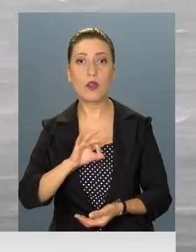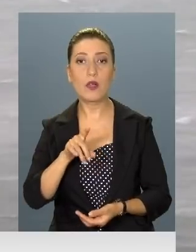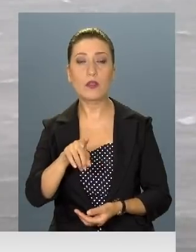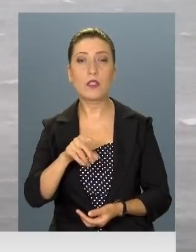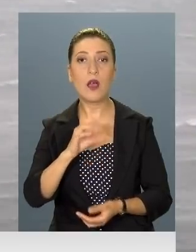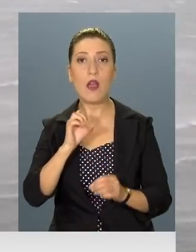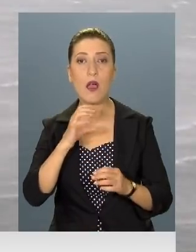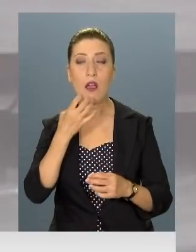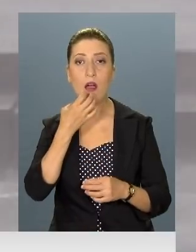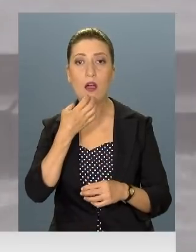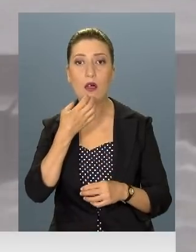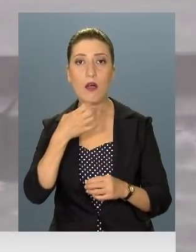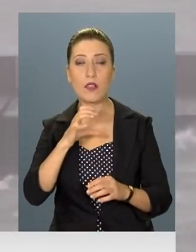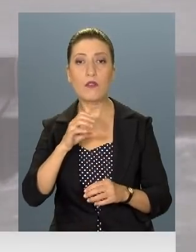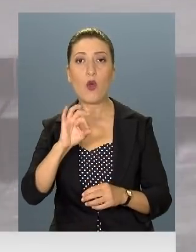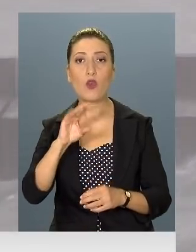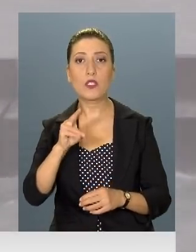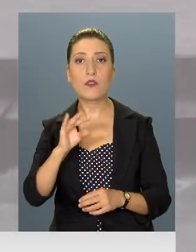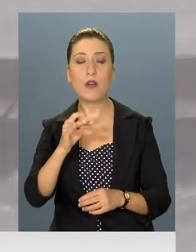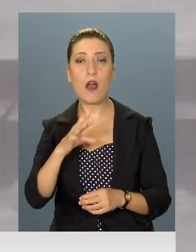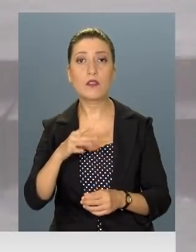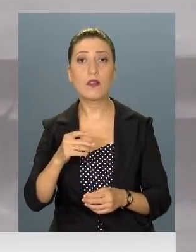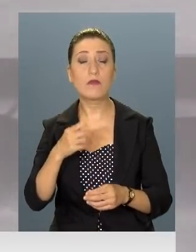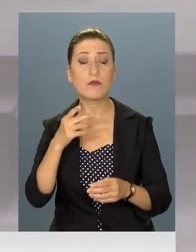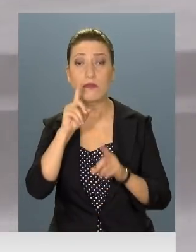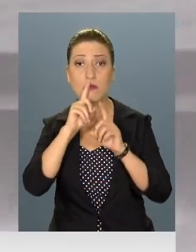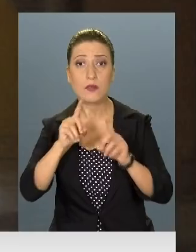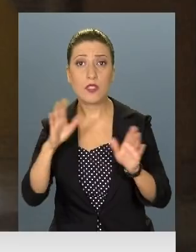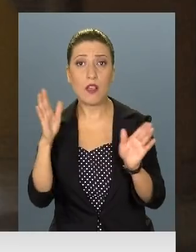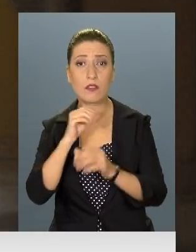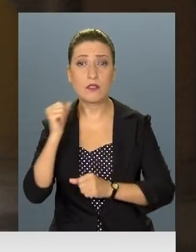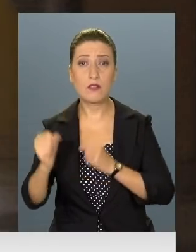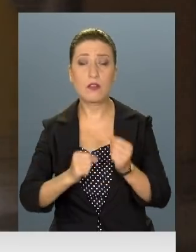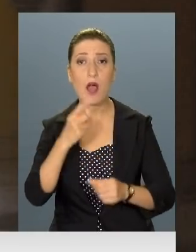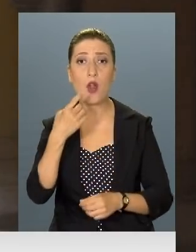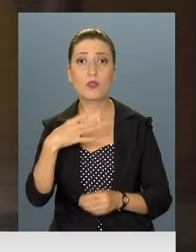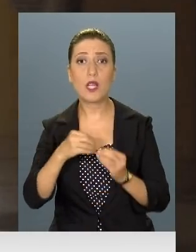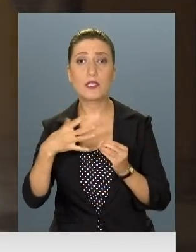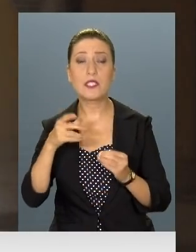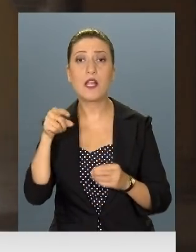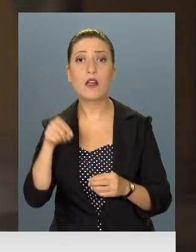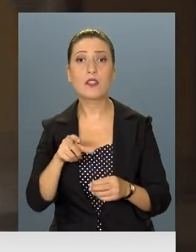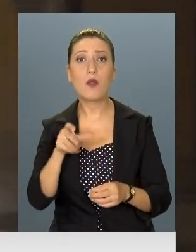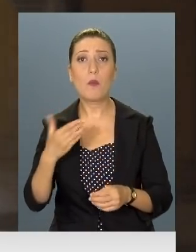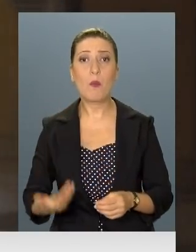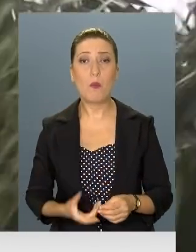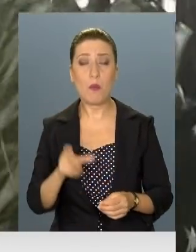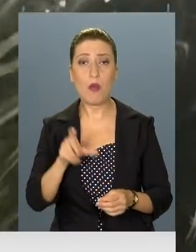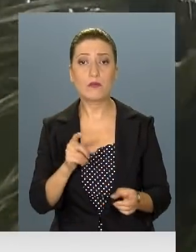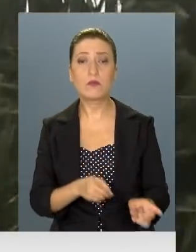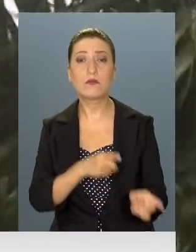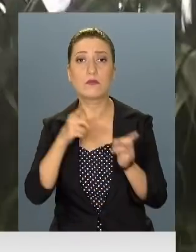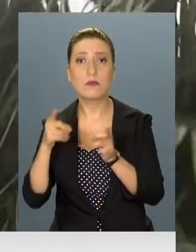Օկինավա կղզում եղանակային անոմալ վիճակ է։ 115,000 բնակիչը այսօր շտապ տարհանման հանձնարարական